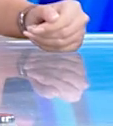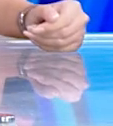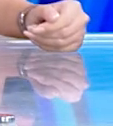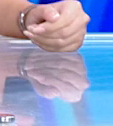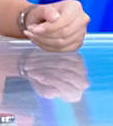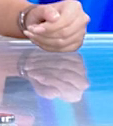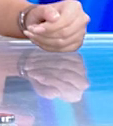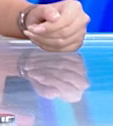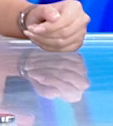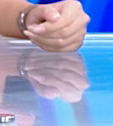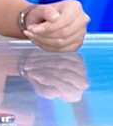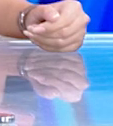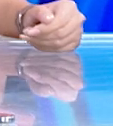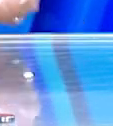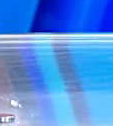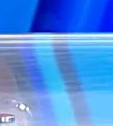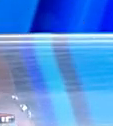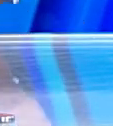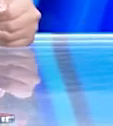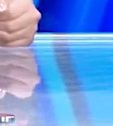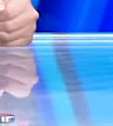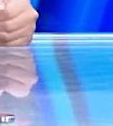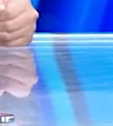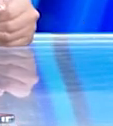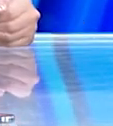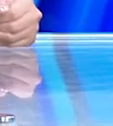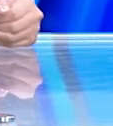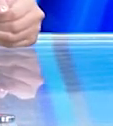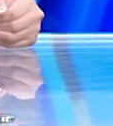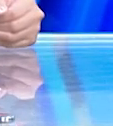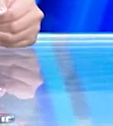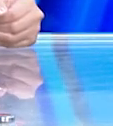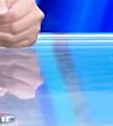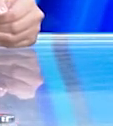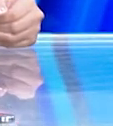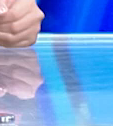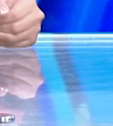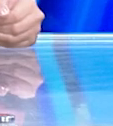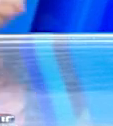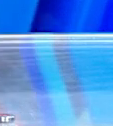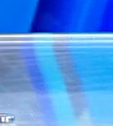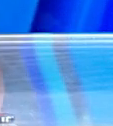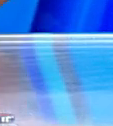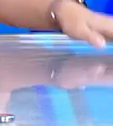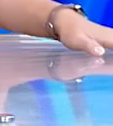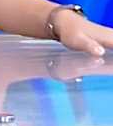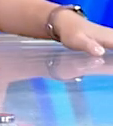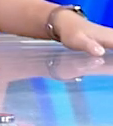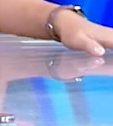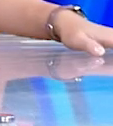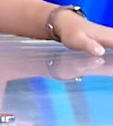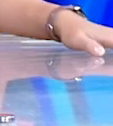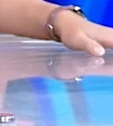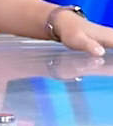pembelian LPG bersubsidi menggunakan KTP akan menyulitkan atas Bagaimanakah tanggapan warga terhadap kebijakan ini berikut rakyat bicara